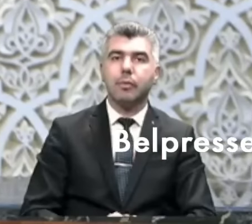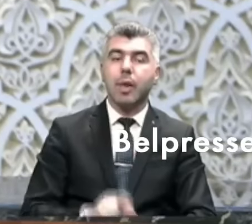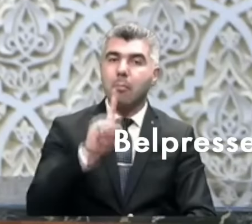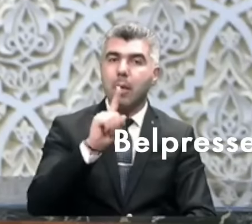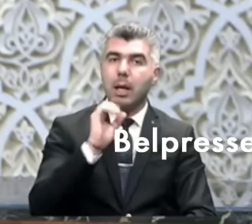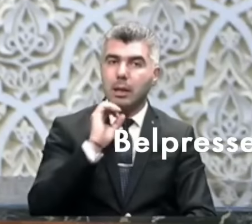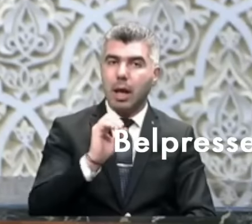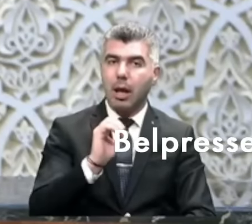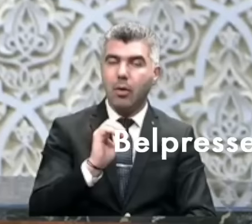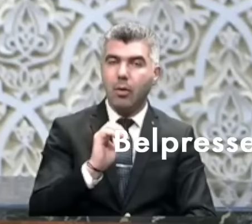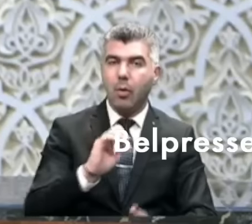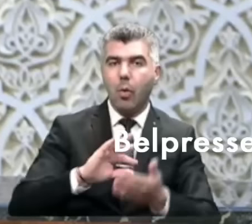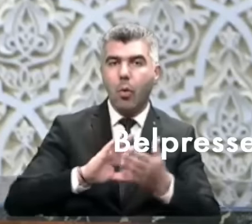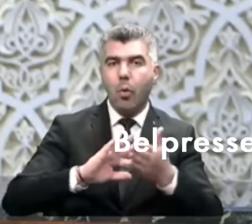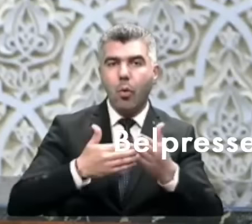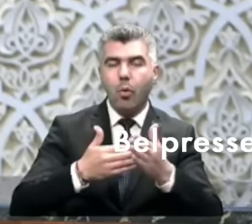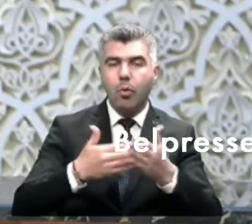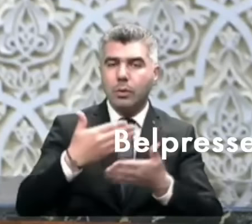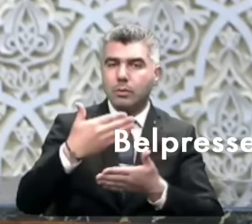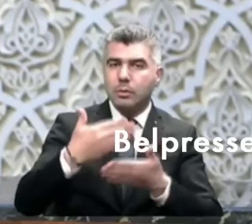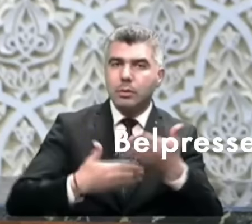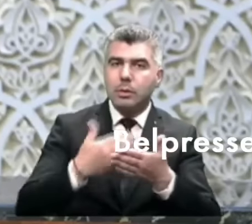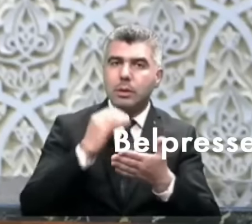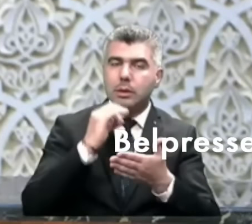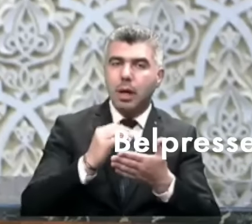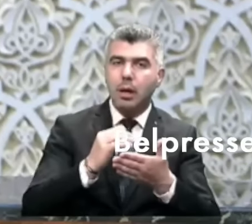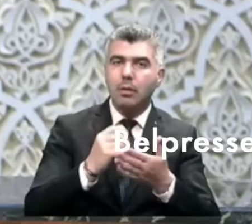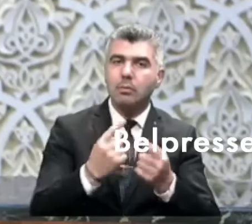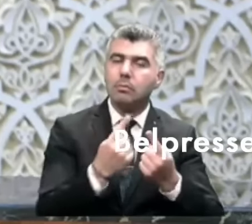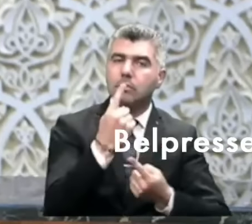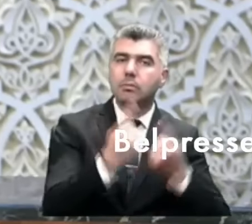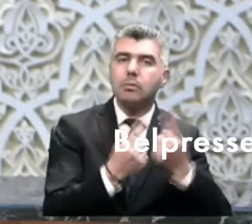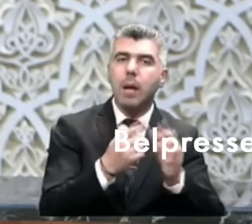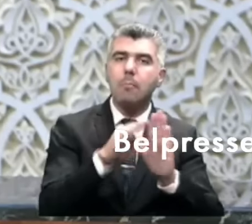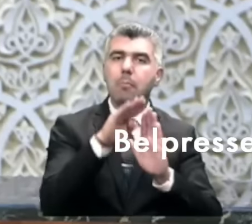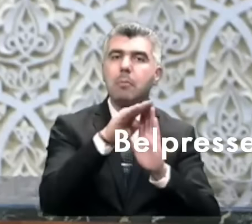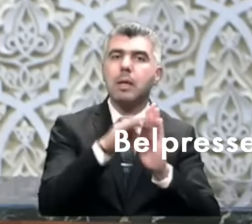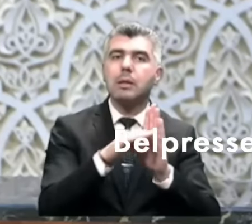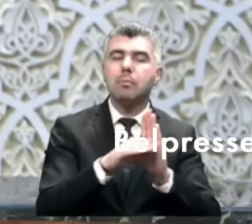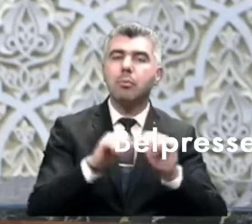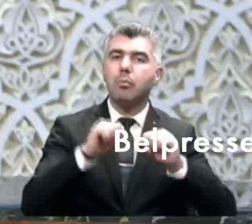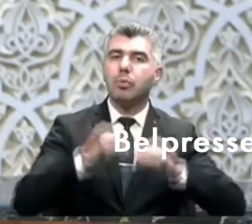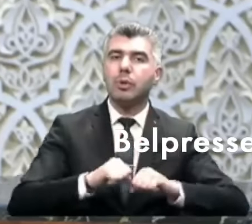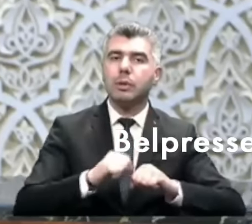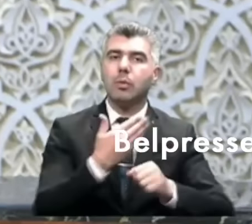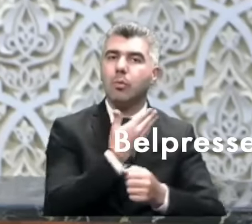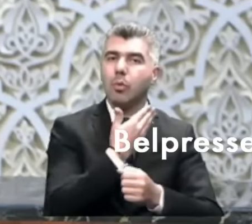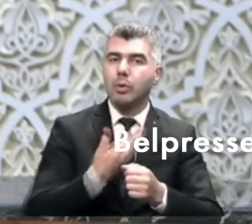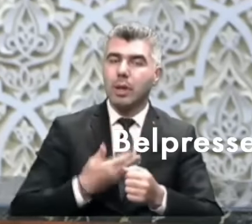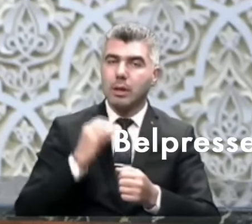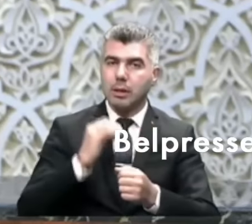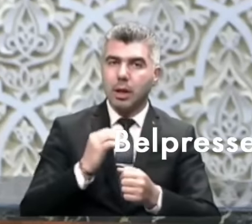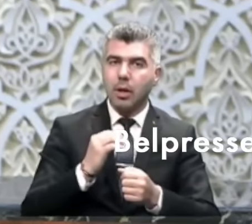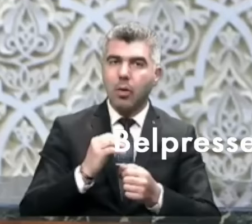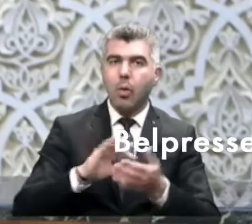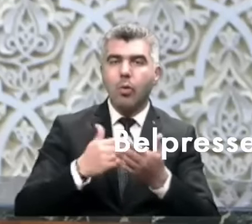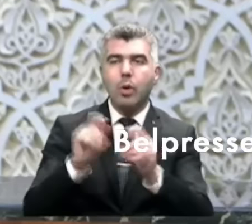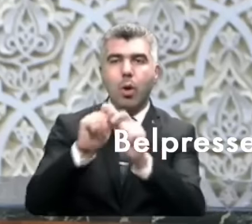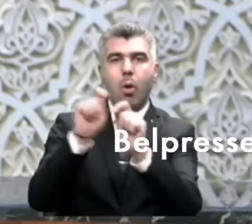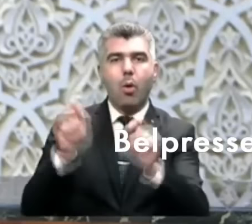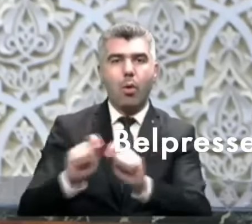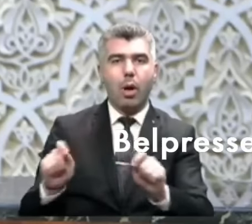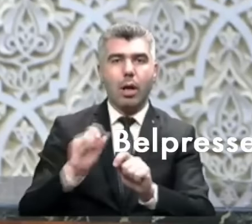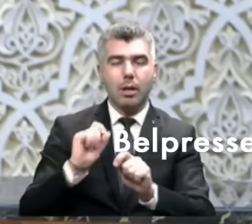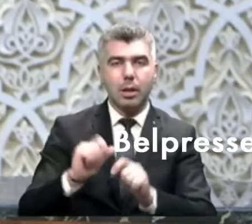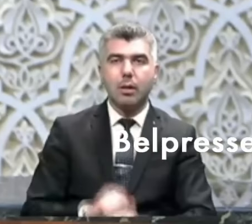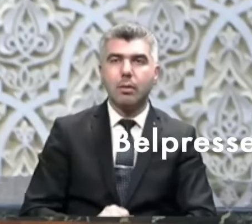ذلك القرار متروك لتقدير المكتب مكتب المجلس وهو صاحب الاختصاص